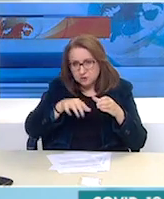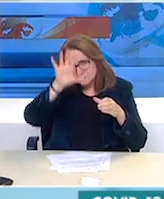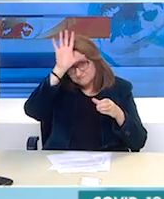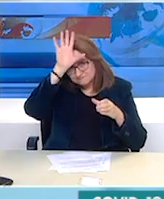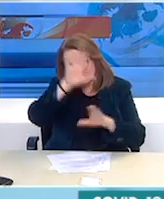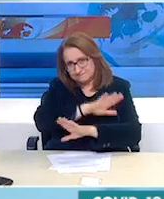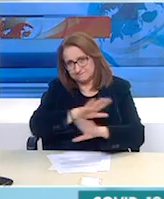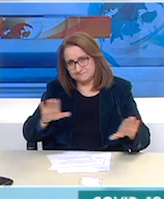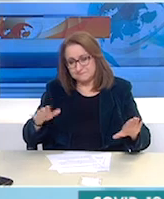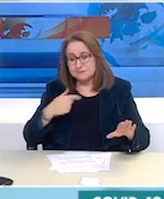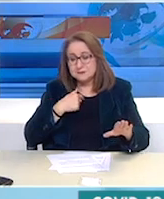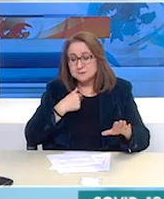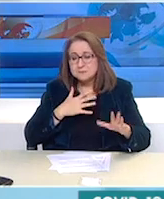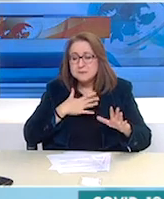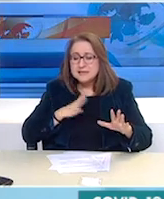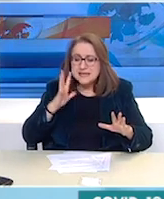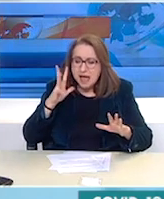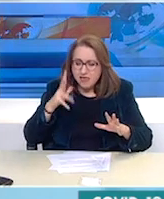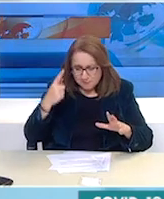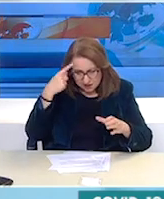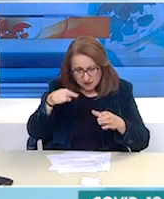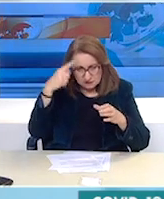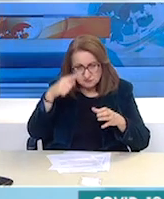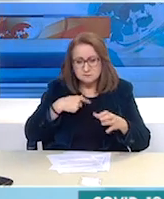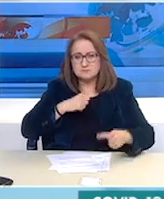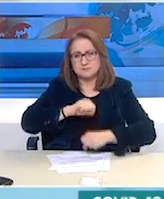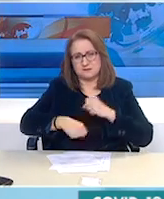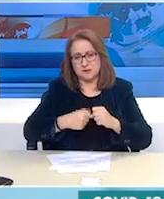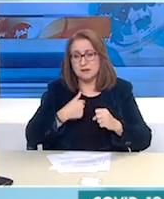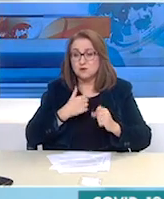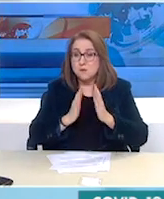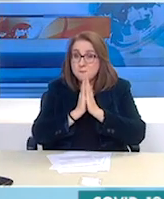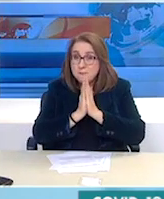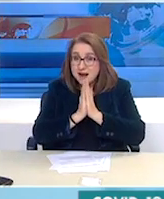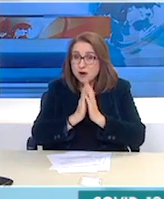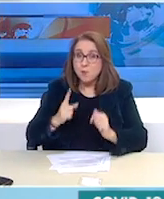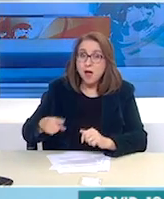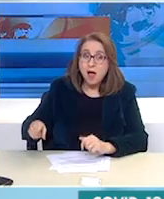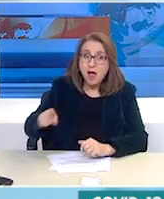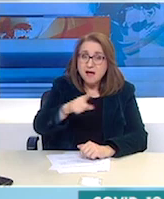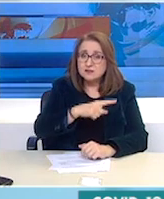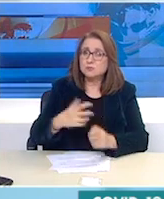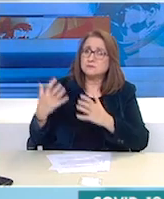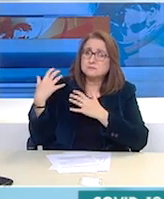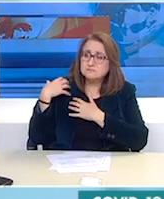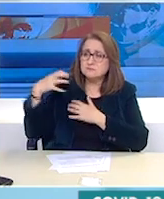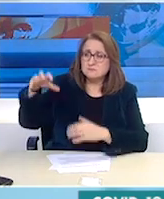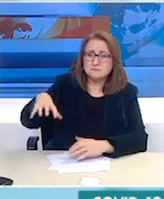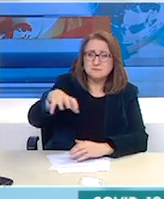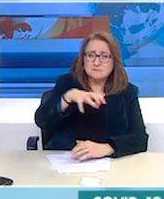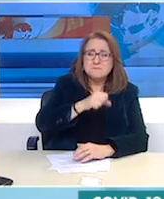πρακτική. Και καλούμε όλους όσους έχουν την ευθύνη λειτουργίας των συγκεκριμένων οίκων ή μονάδων